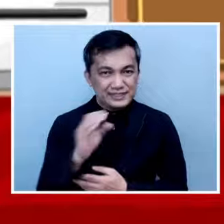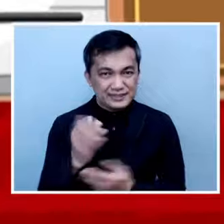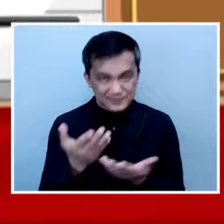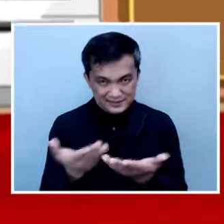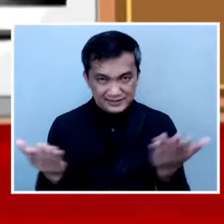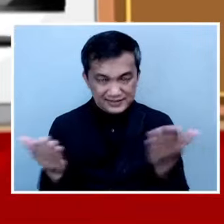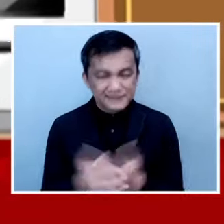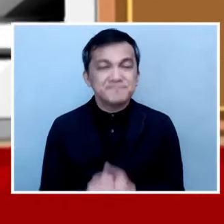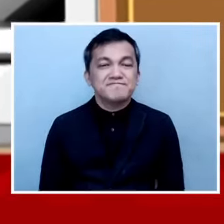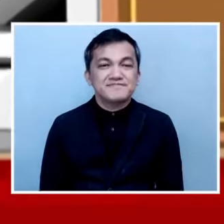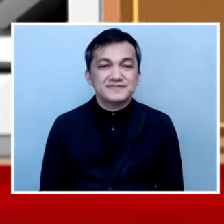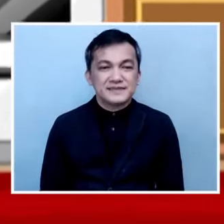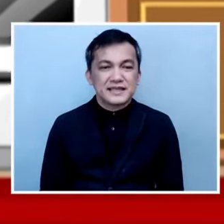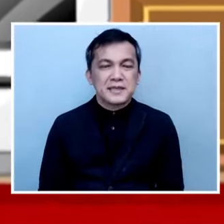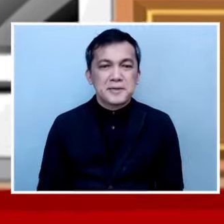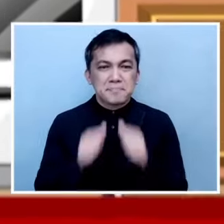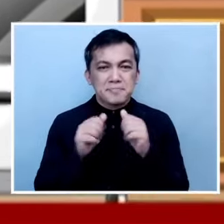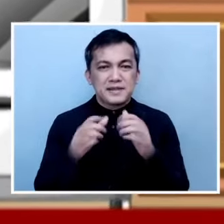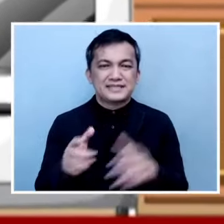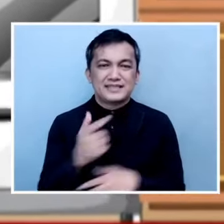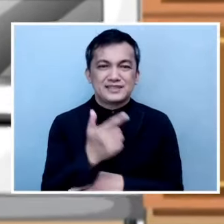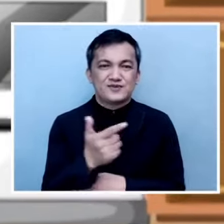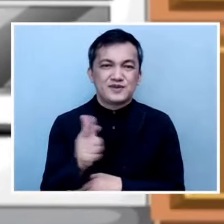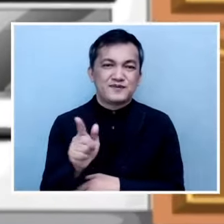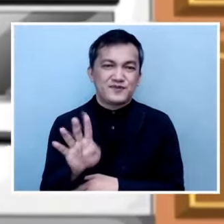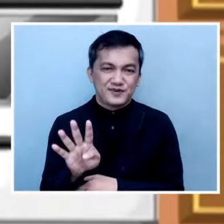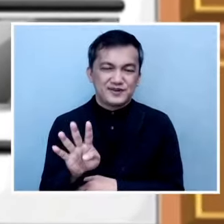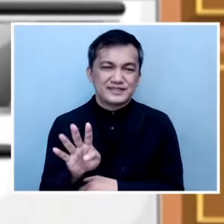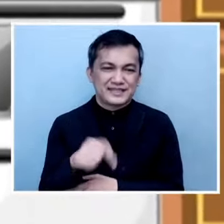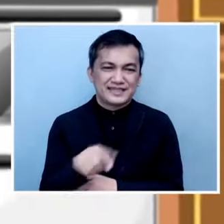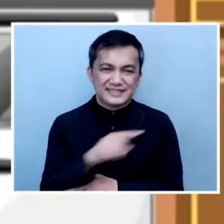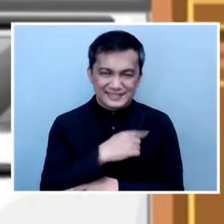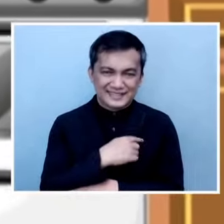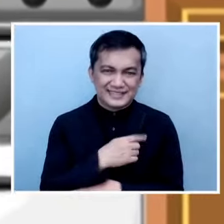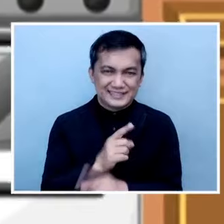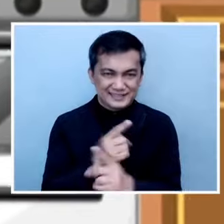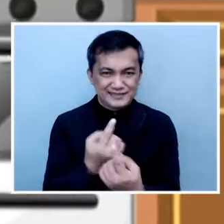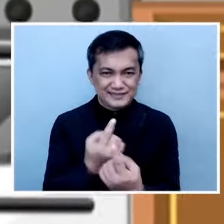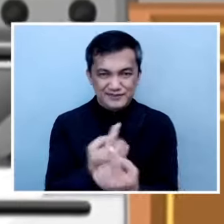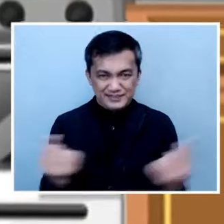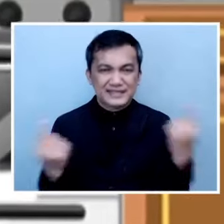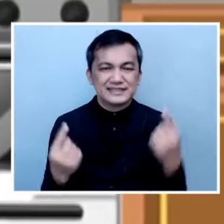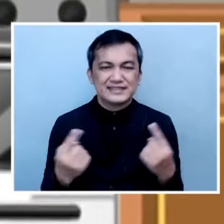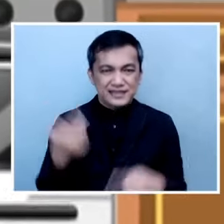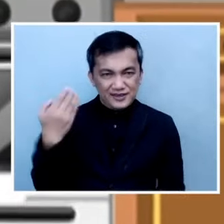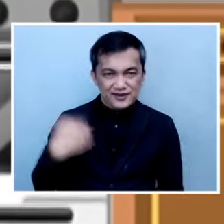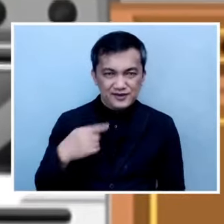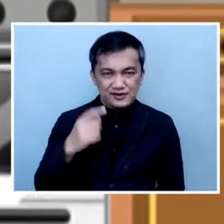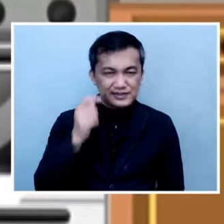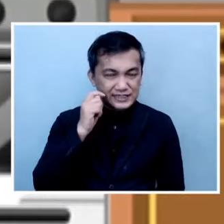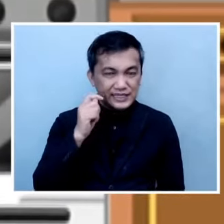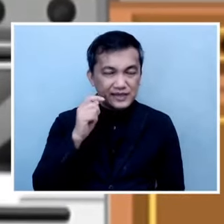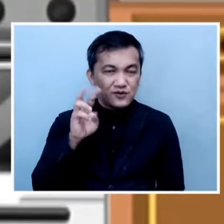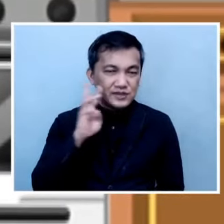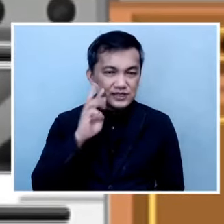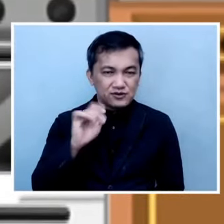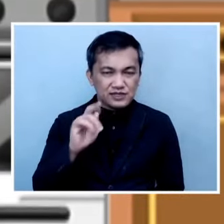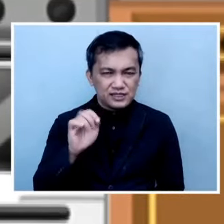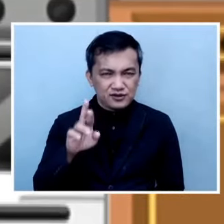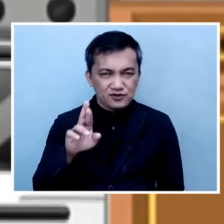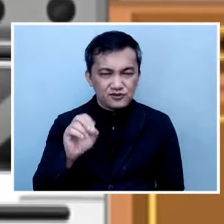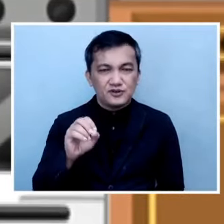at a blessed 2024 sa ating lahat. Ako po ang inyong Tita Winnie Cordero. Tandaan, sa tamang